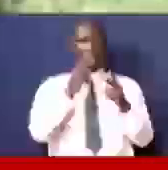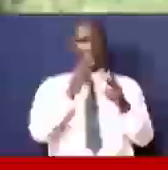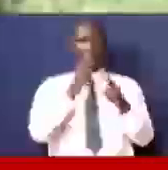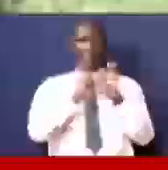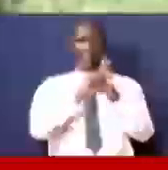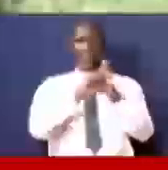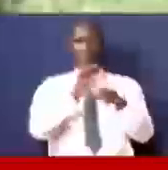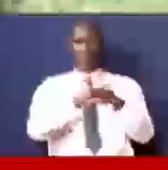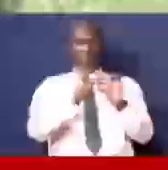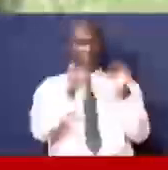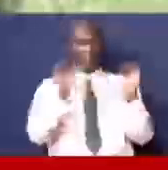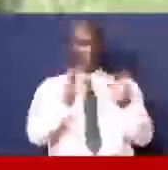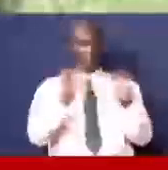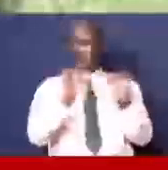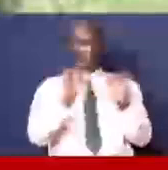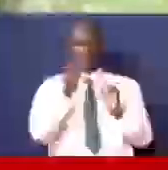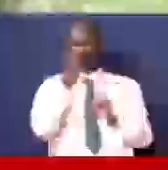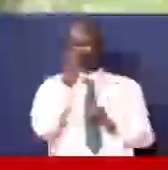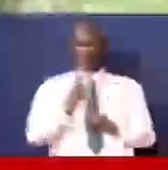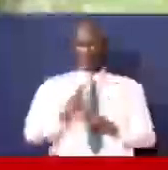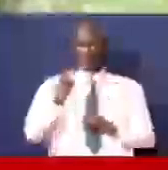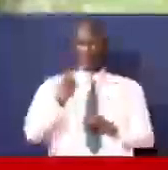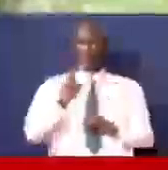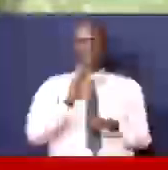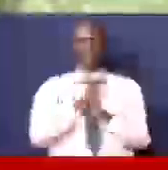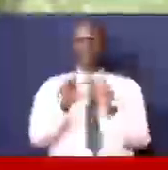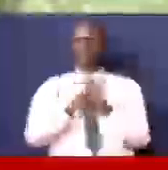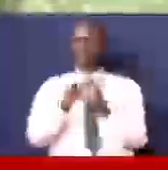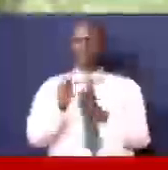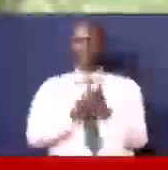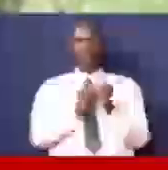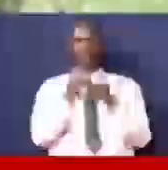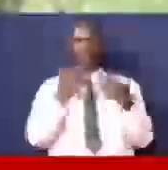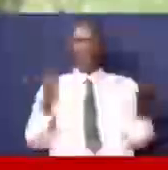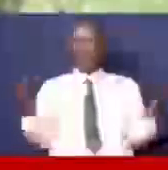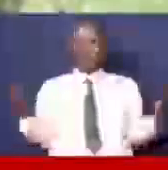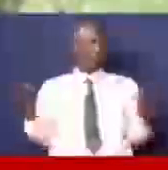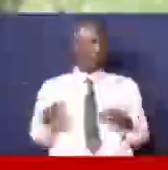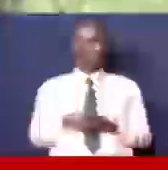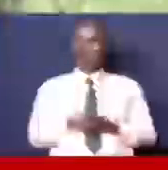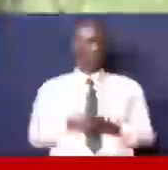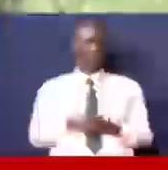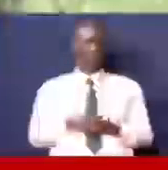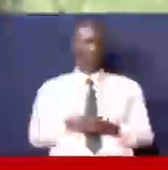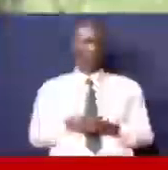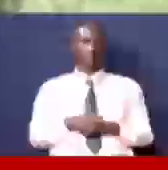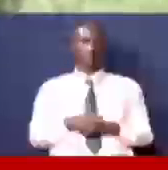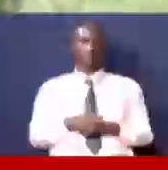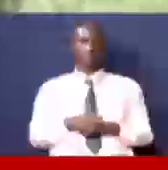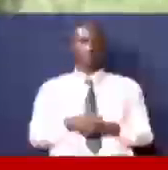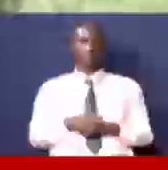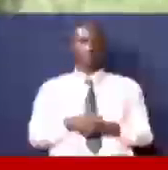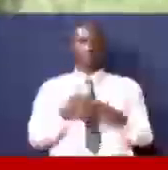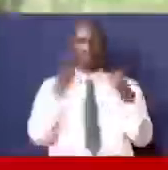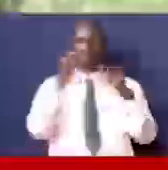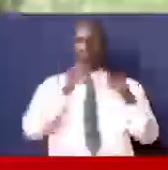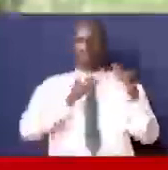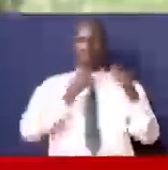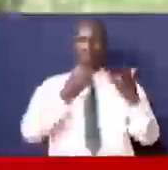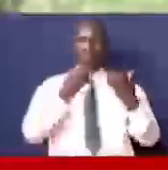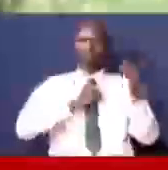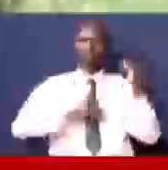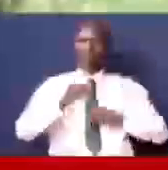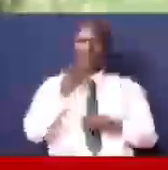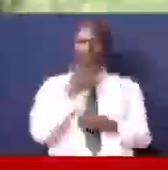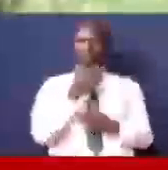sawa. Yes. Tenu ya Uhuru Ruto. Mambo inasambaritika. Kila mwondo kuna wewe hatu waite kilo kuenda. Na kuna ofisadi hindi